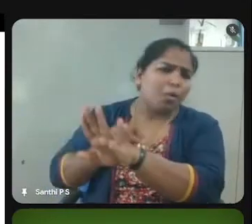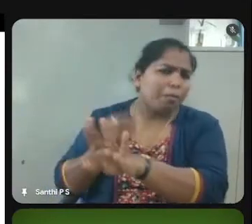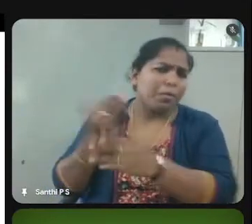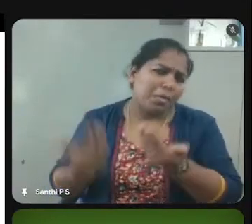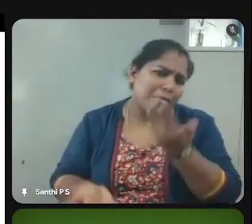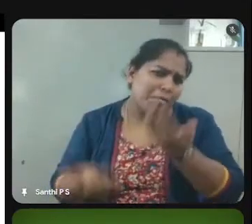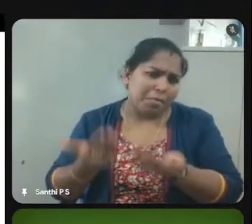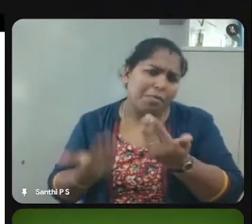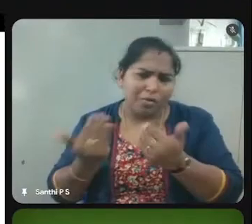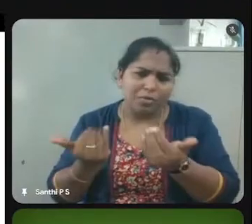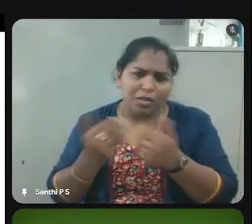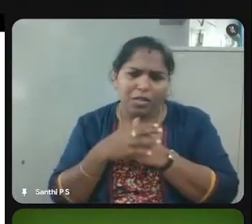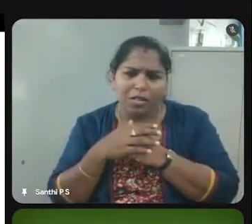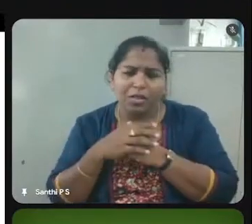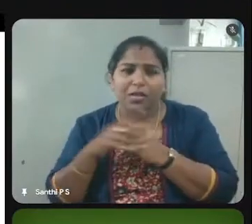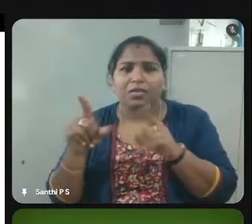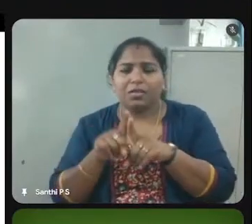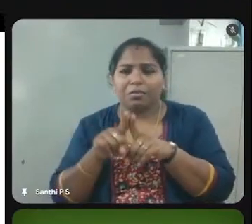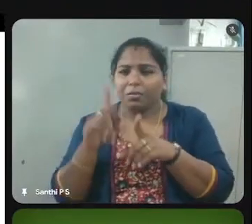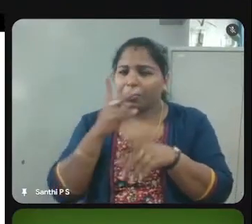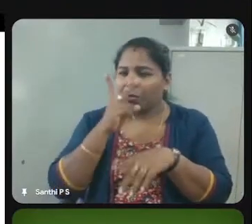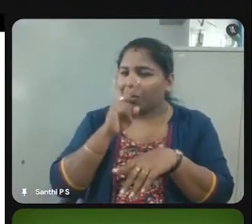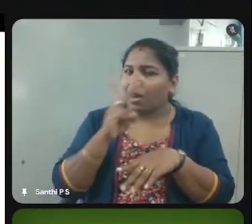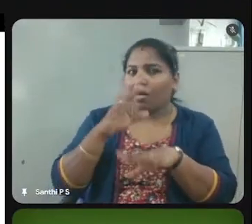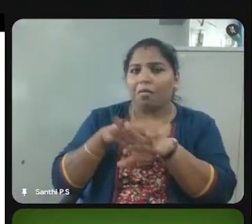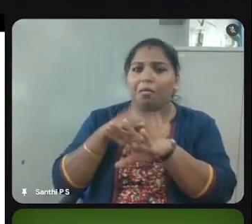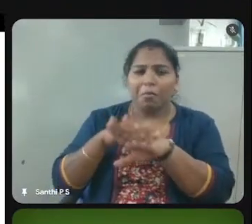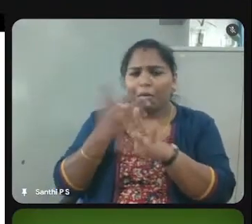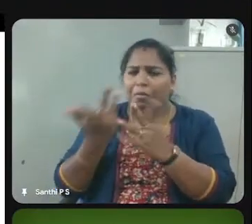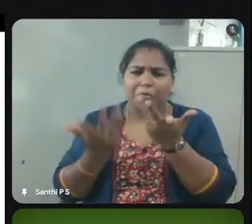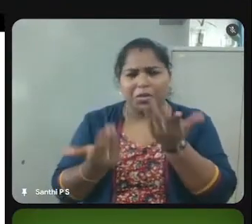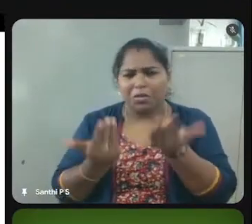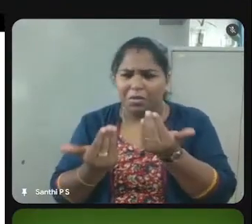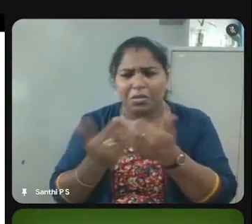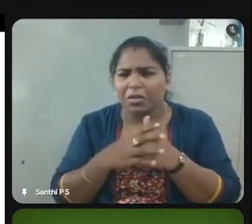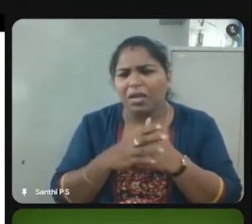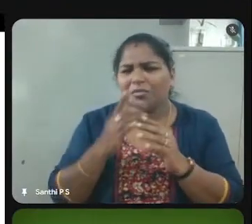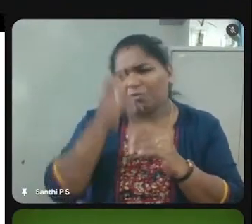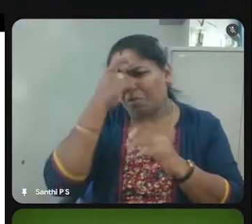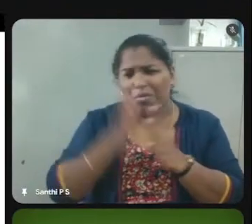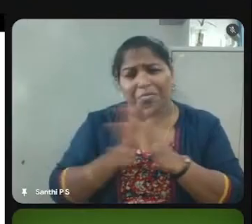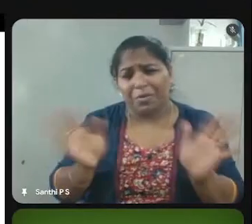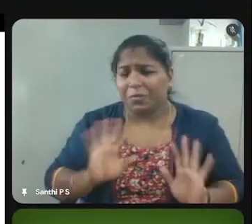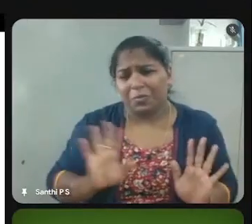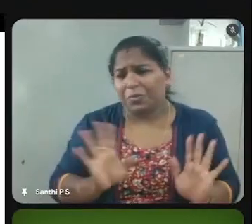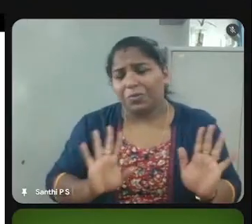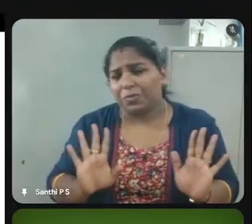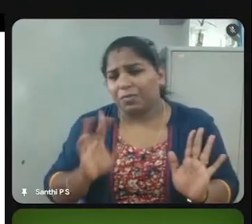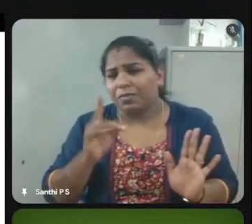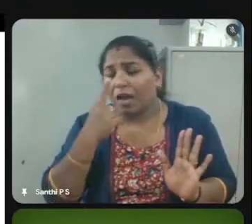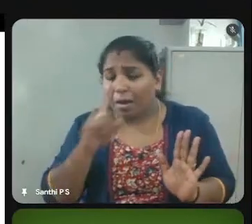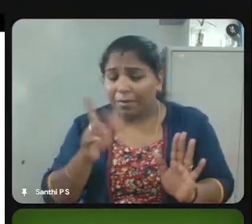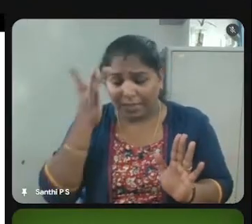സ്വയം നമ്മളെ തന്നെ ഒരു വിശകലനം ചെയ്യുമായിരിക്കാം. അതിനൊക്കെ അവർക്ക് പറ്റും. അമ്മ അതൊക്കെ ഭയങ്കര വിഷയമായിട്ട് എടുക്കേണ്ട ആവശ്യമില്ല. അമ്മയ്ക്ക്